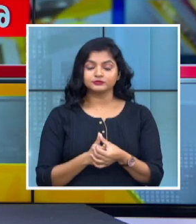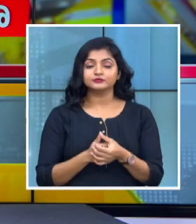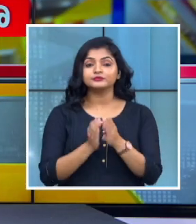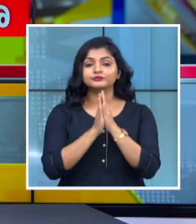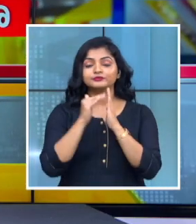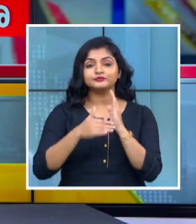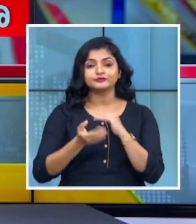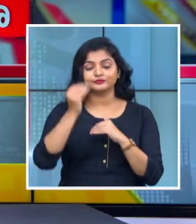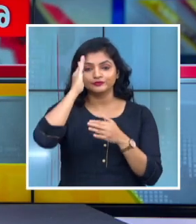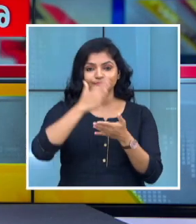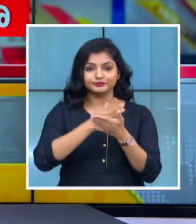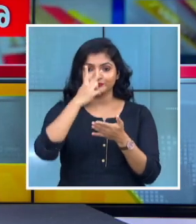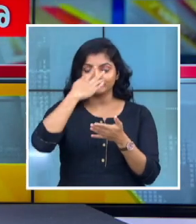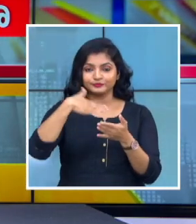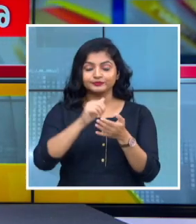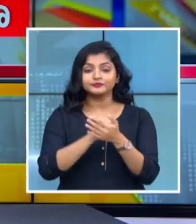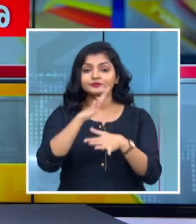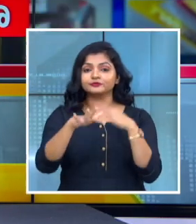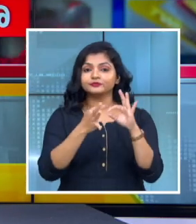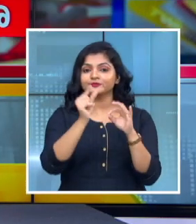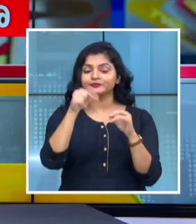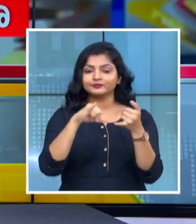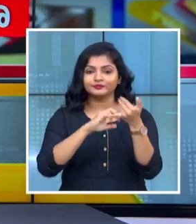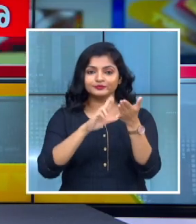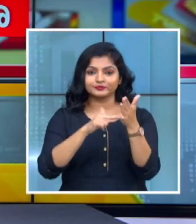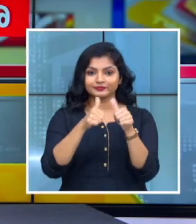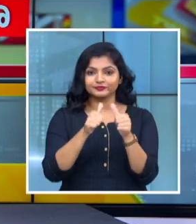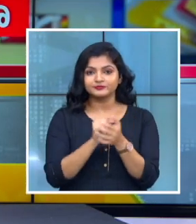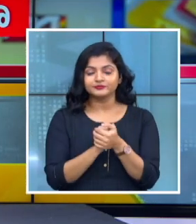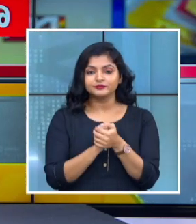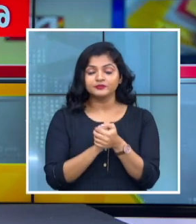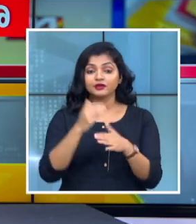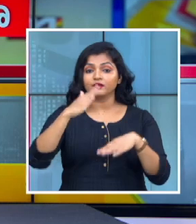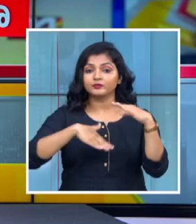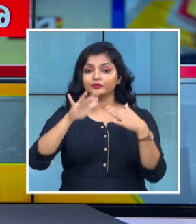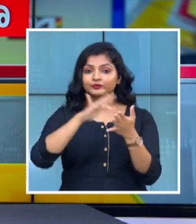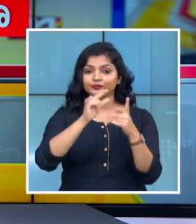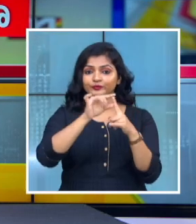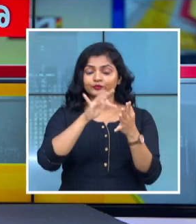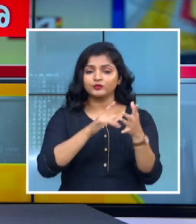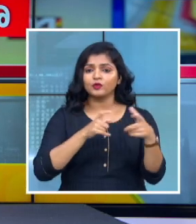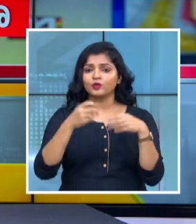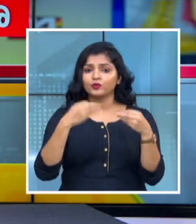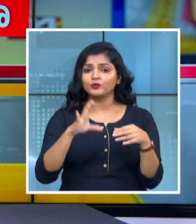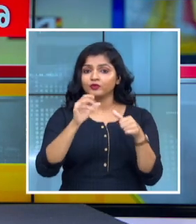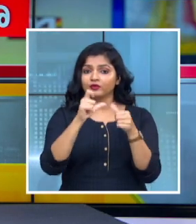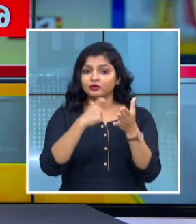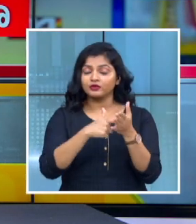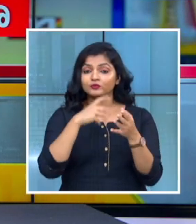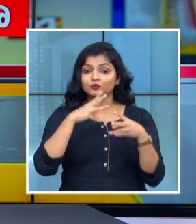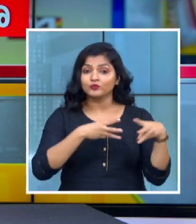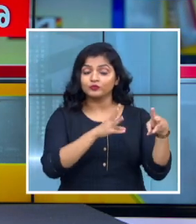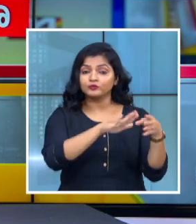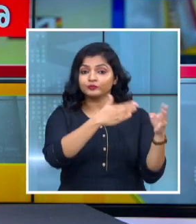നമസ്കാരം. ഇന്ന് ഇതുവരെയിലേക്ക് ഞാൻ ഉന്മേഷ് ശിവരാമൻ. എന്നോടൊപ്പം കേൾവി പരിമിതരെ സഹായിക്കുന്നതിന് വേണ്ടി സോനാജറിയും. മലപ്പുറം പൊന്നാനിയിൽ നിയന്ത്രണം വിട്ട കാർ പുഴയിലേക്ക് മറിഞ്ഞ്